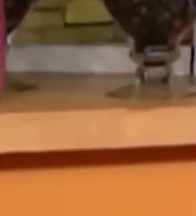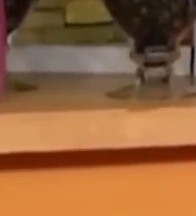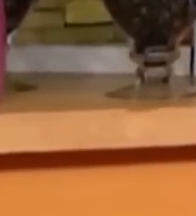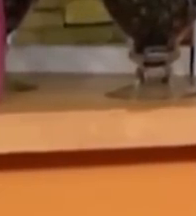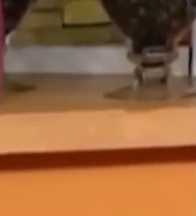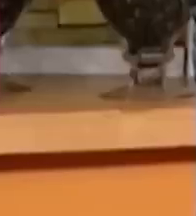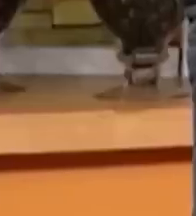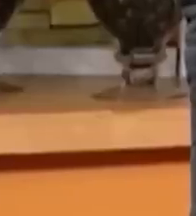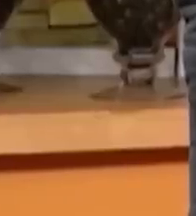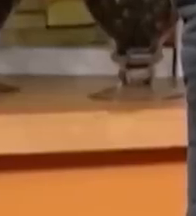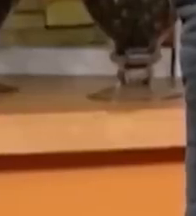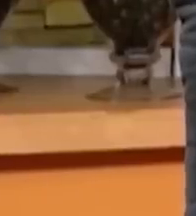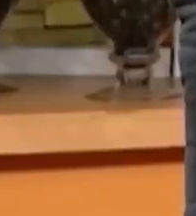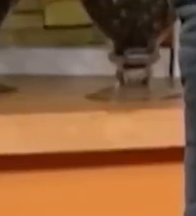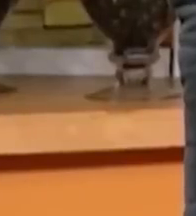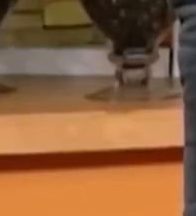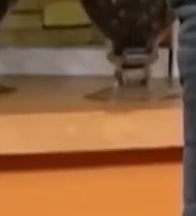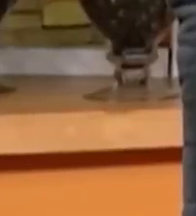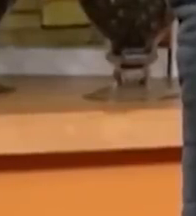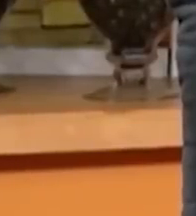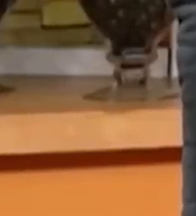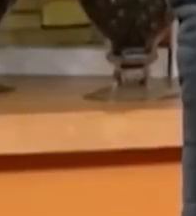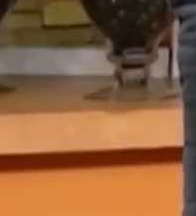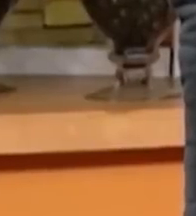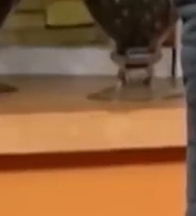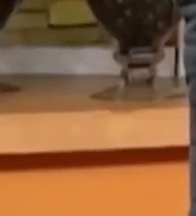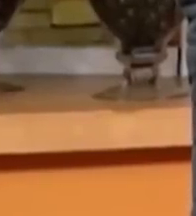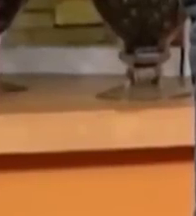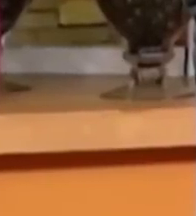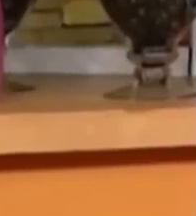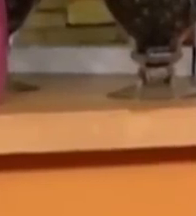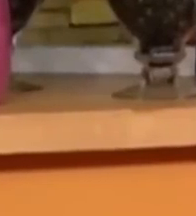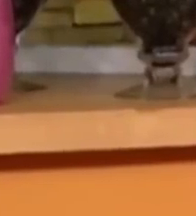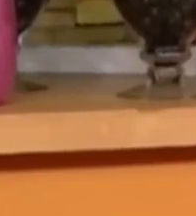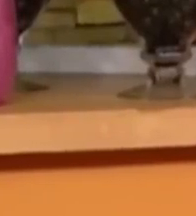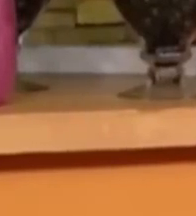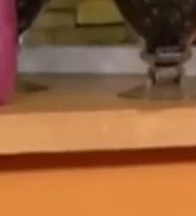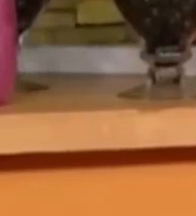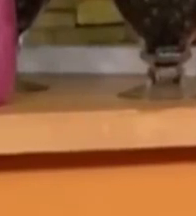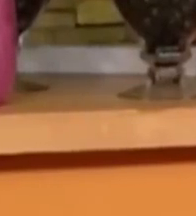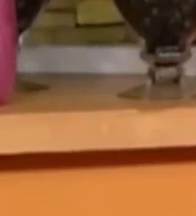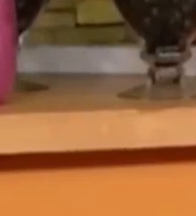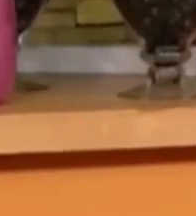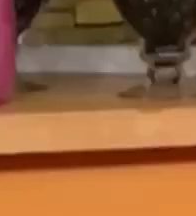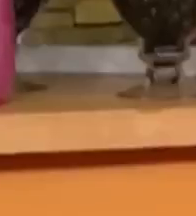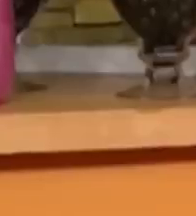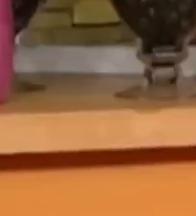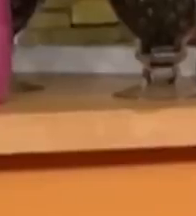I-click lang ang subscribe button. At sa mga kapuso abroad, maaari kaming masubaybayan